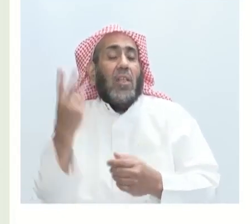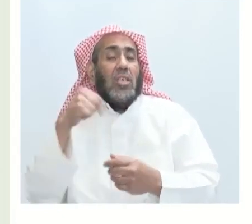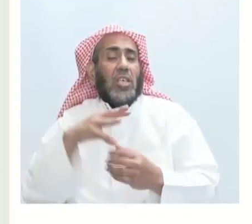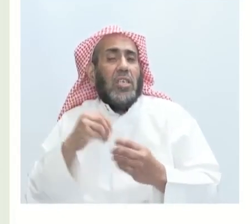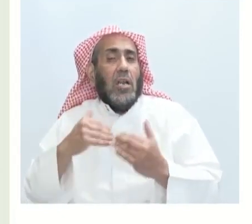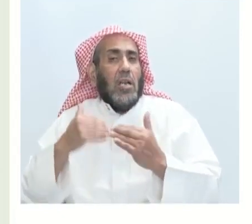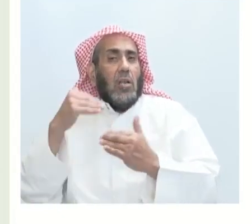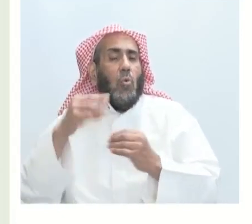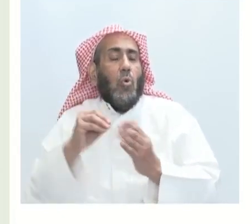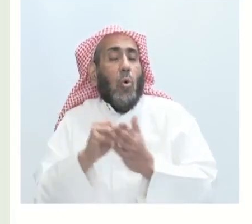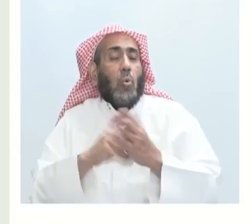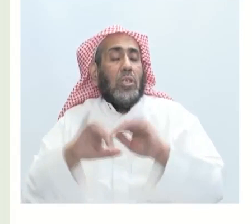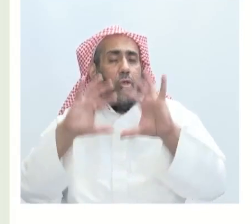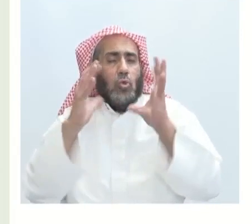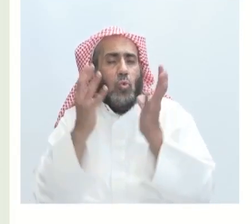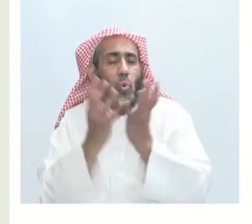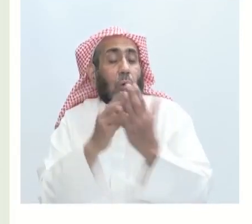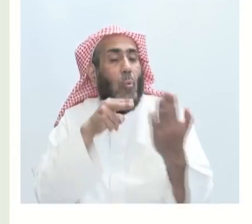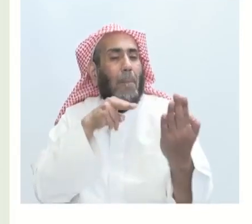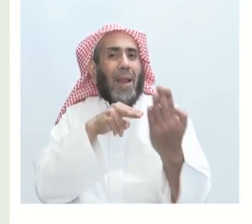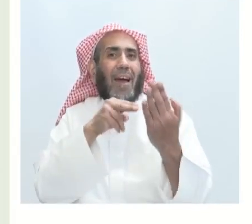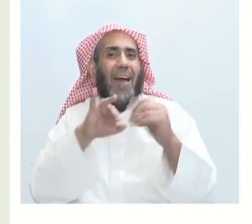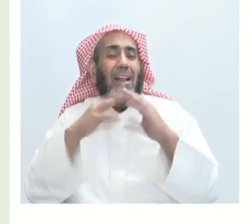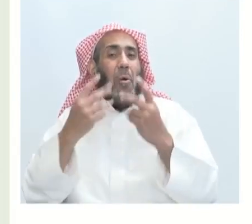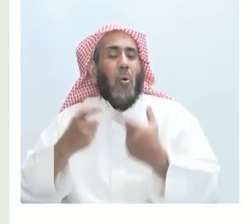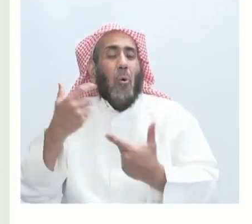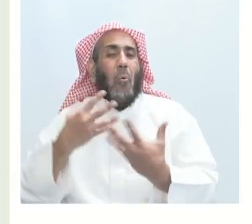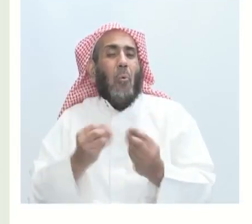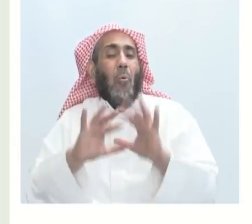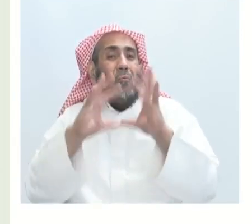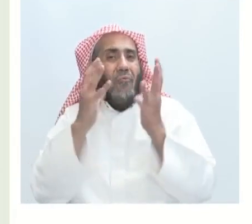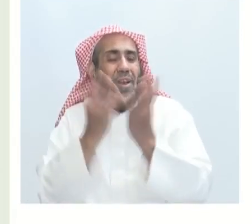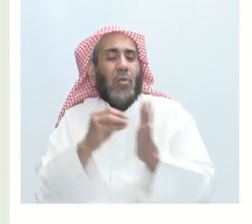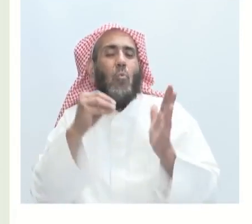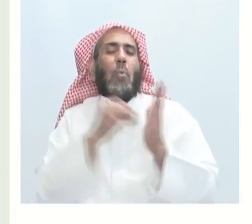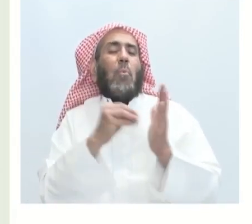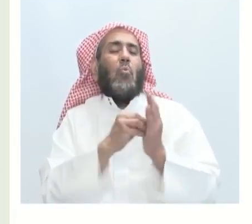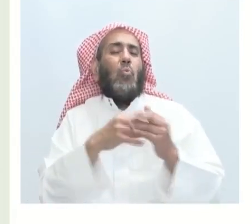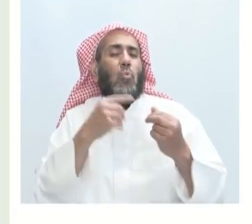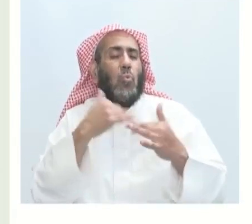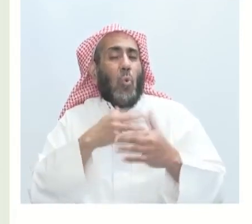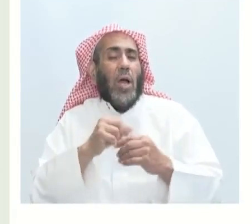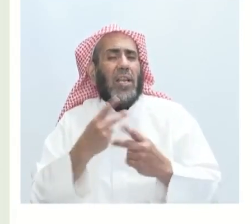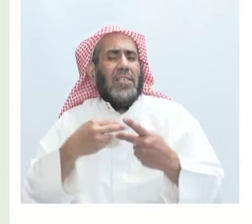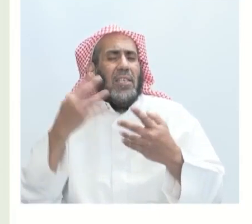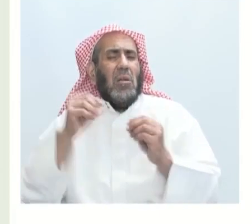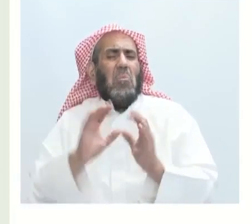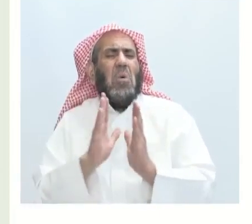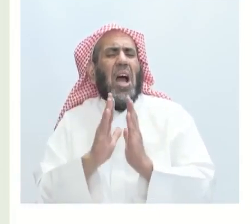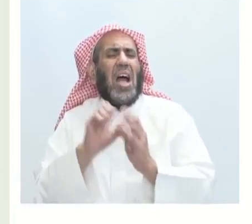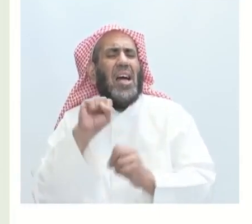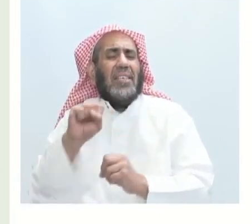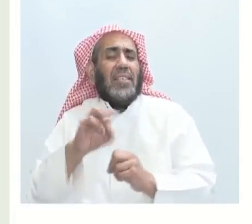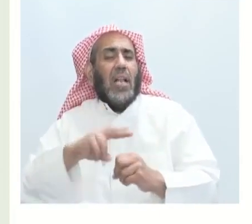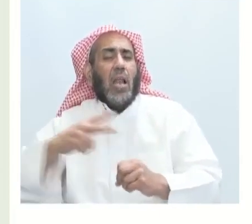الهجري ان يرتقي ويكون صوره لعصره ومراه لاصحابه فنا وموضوعا قد كان الشعر العربي في عصوره الاولى مختصرا على